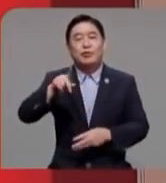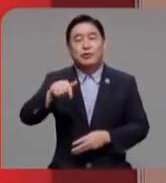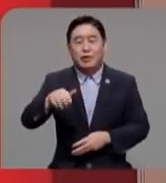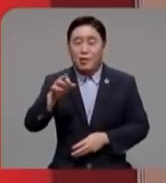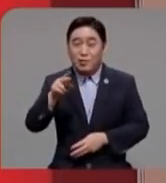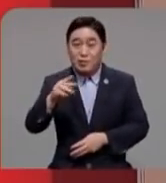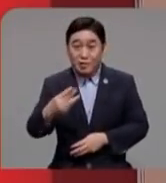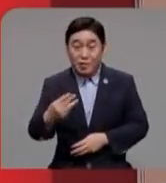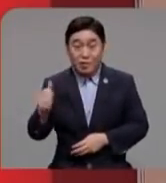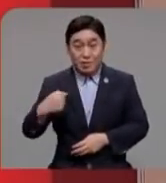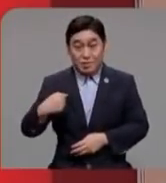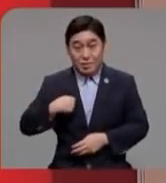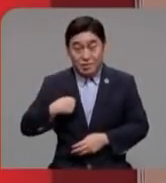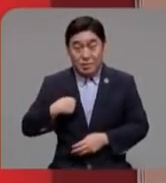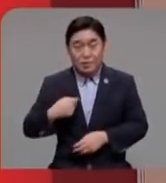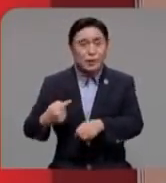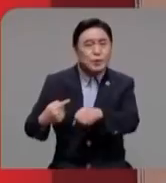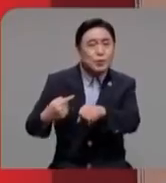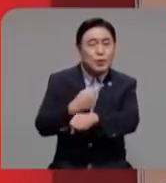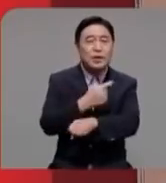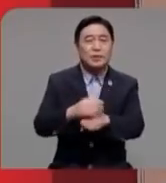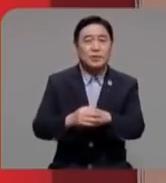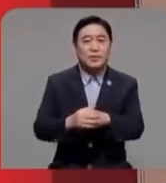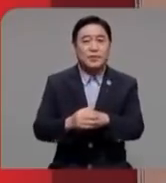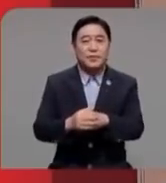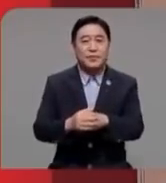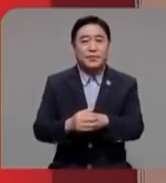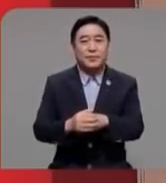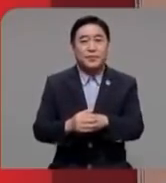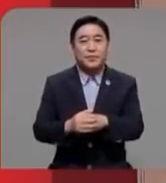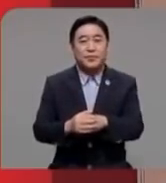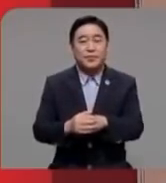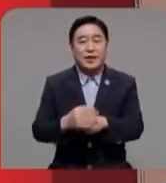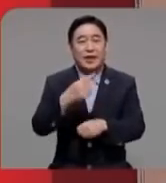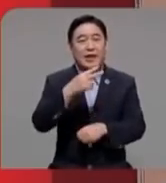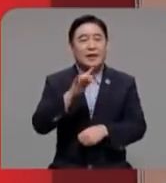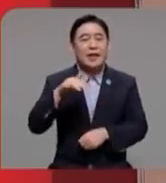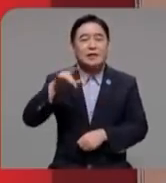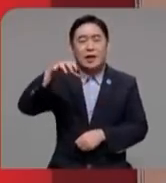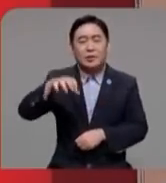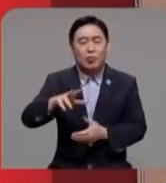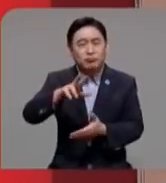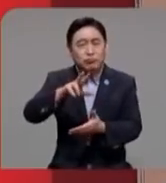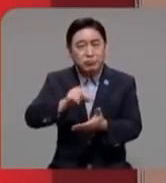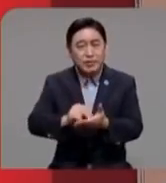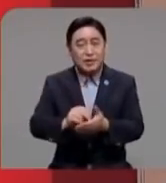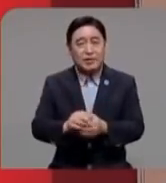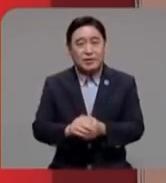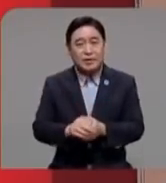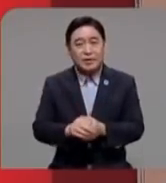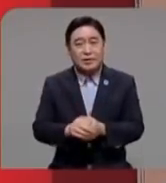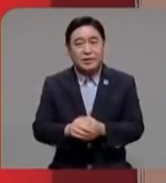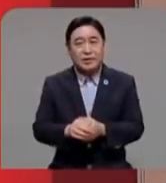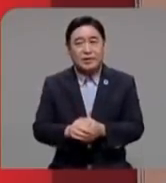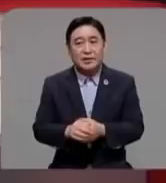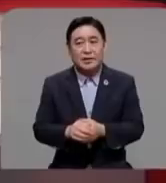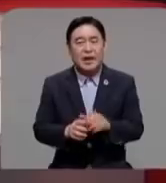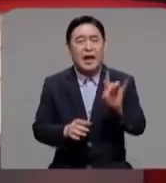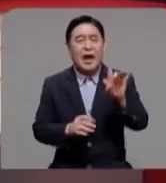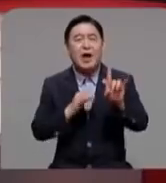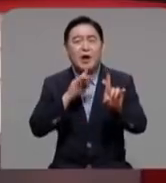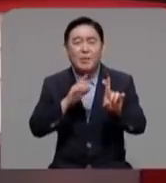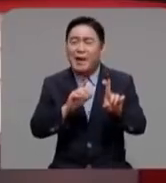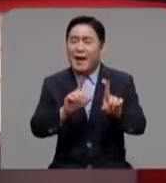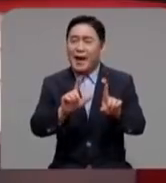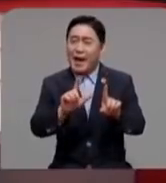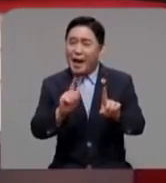윤석열입니다. 저는 이거 말고도 이 대장동 사건은 이렇게 딱 보면은 이거 한 건만